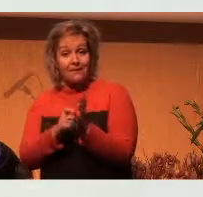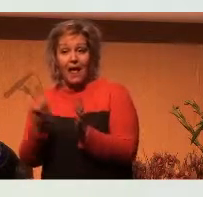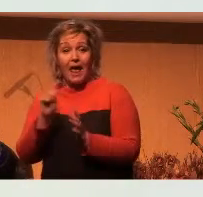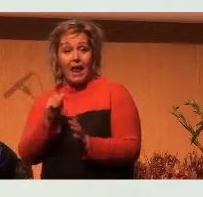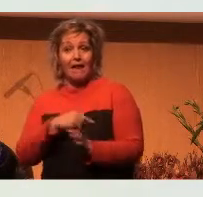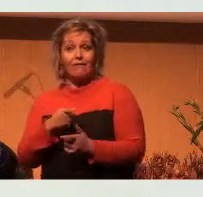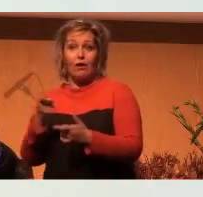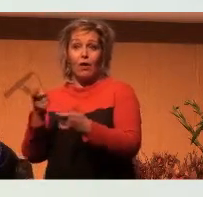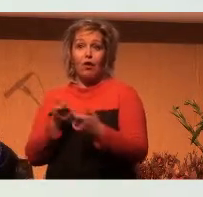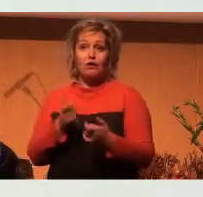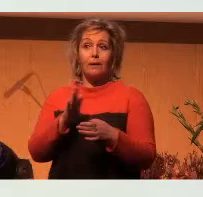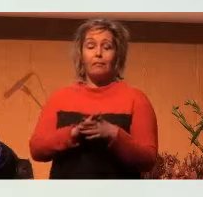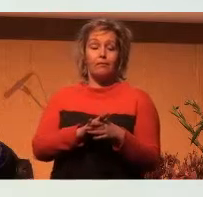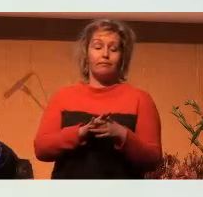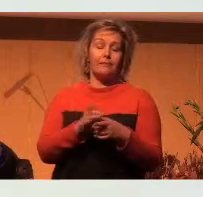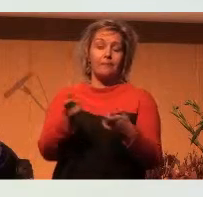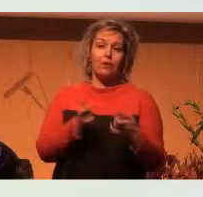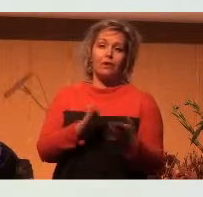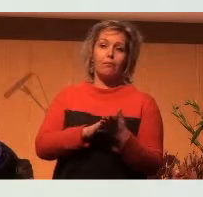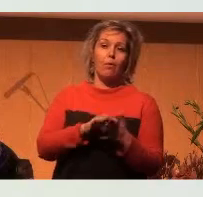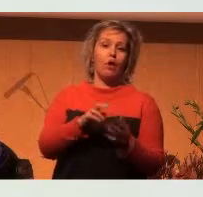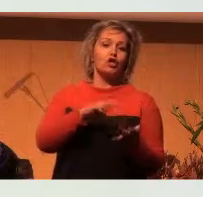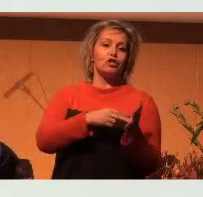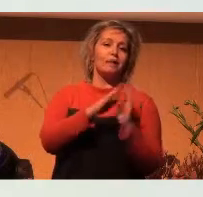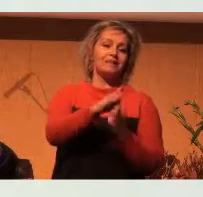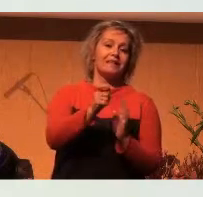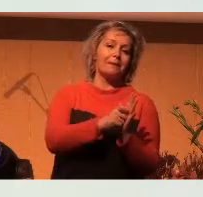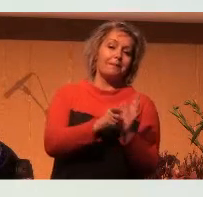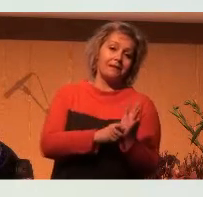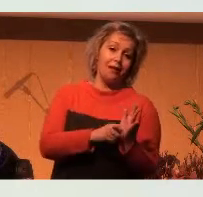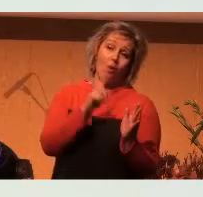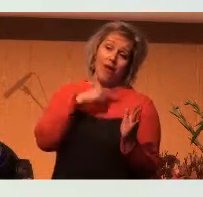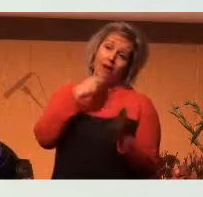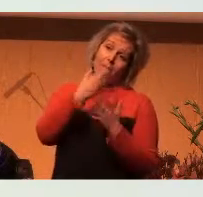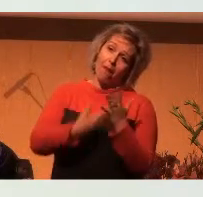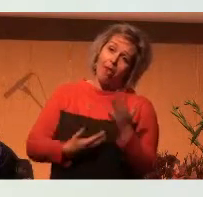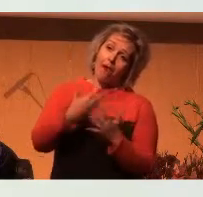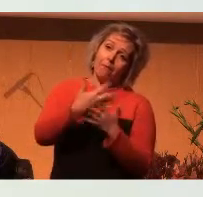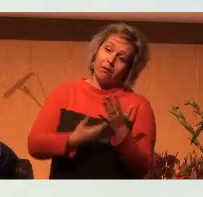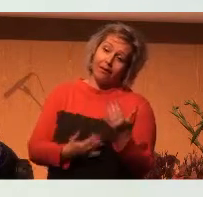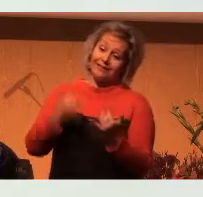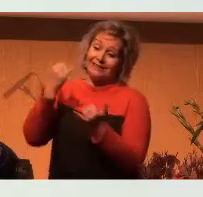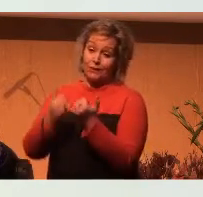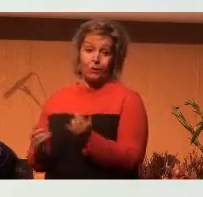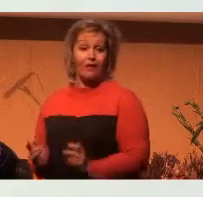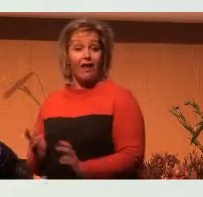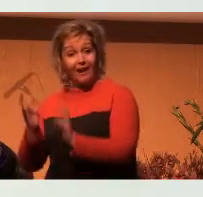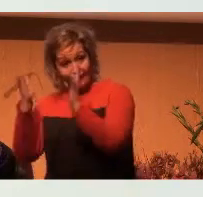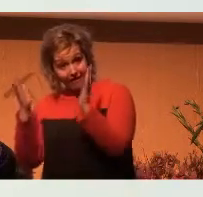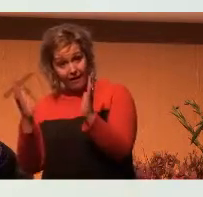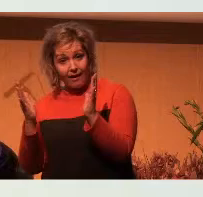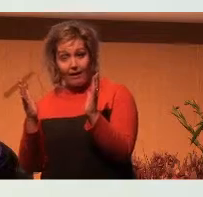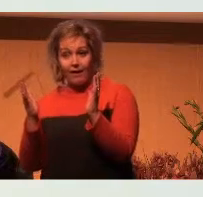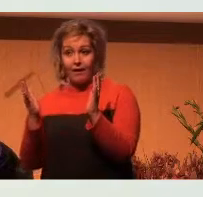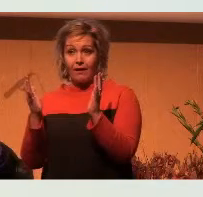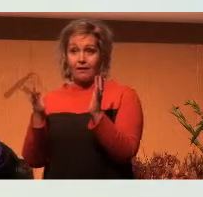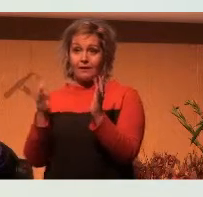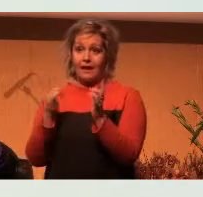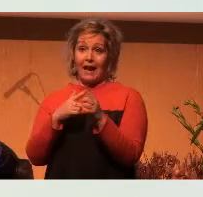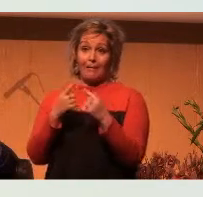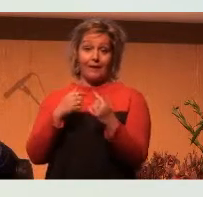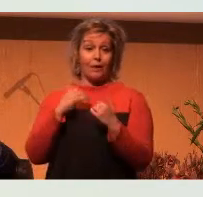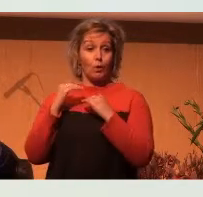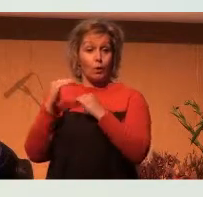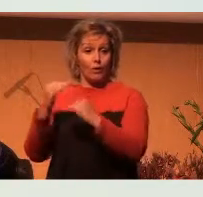vi å bli mottatt på systemets premisser? Og sånn kan jeg jo fortsette, ikke sant? Frem mot slutten av livet, eller når vi blir kronisk